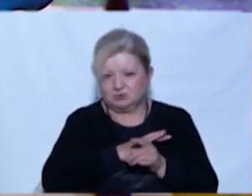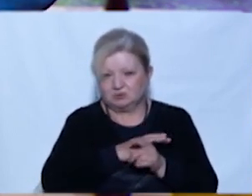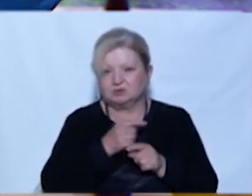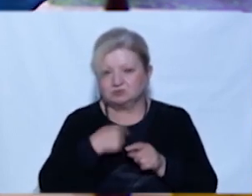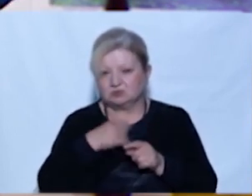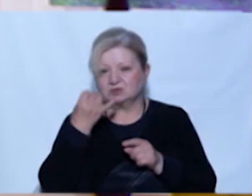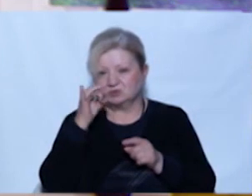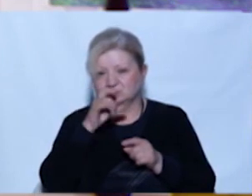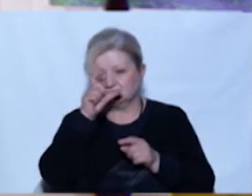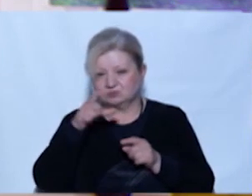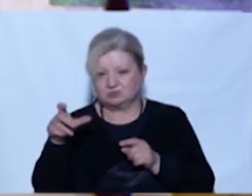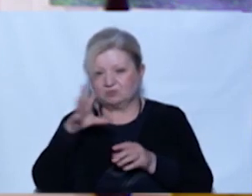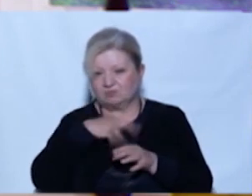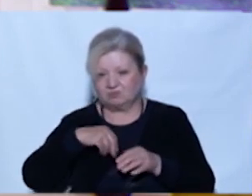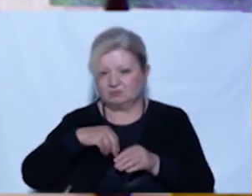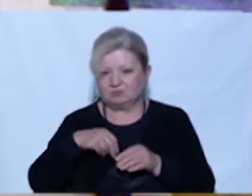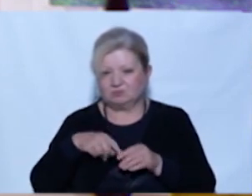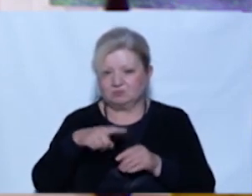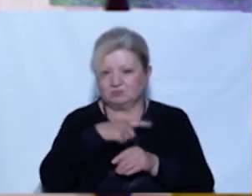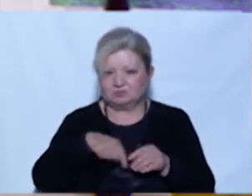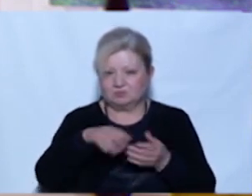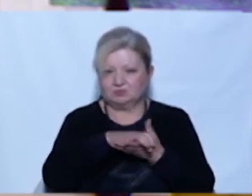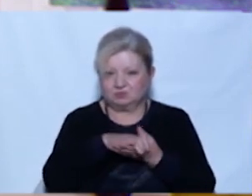ჩვენ ისტორიკოსებმა, კოლეგებმა, პედაგოგებმა